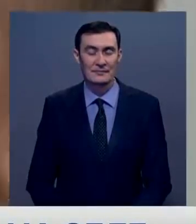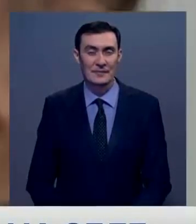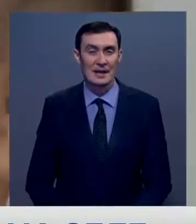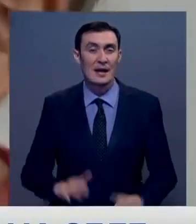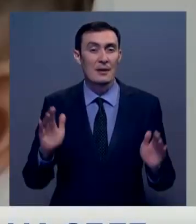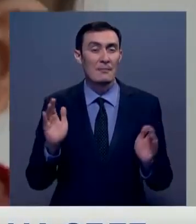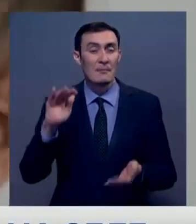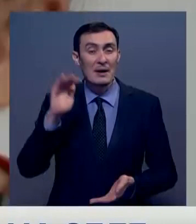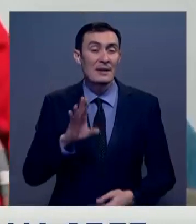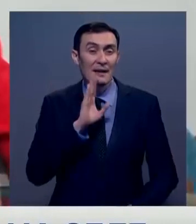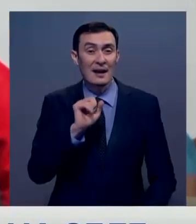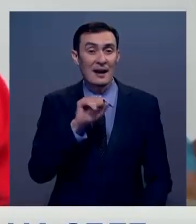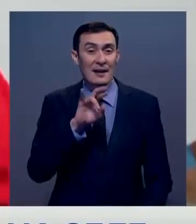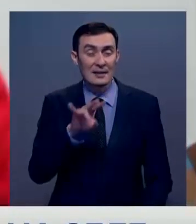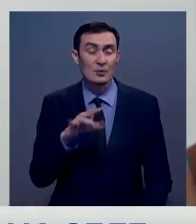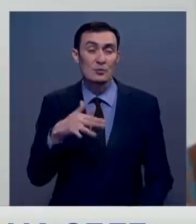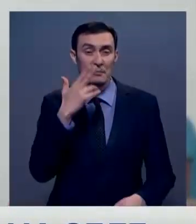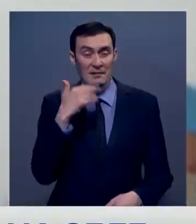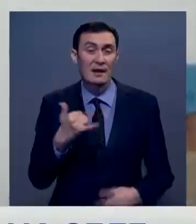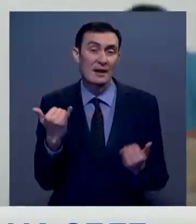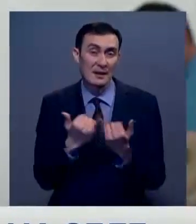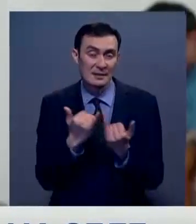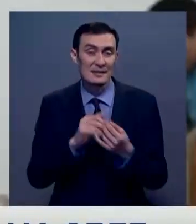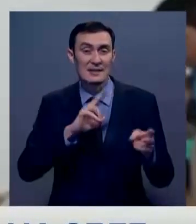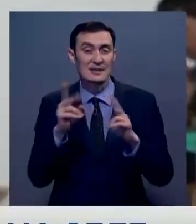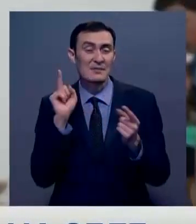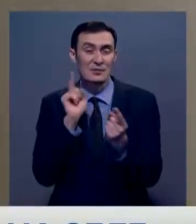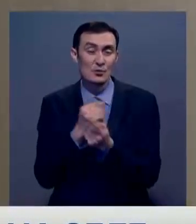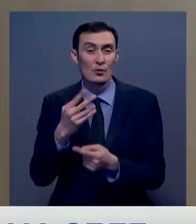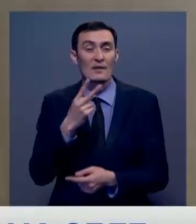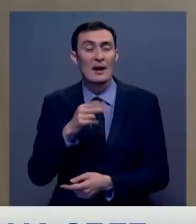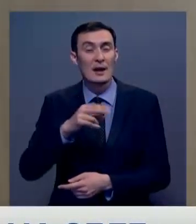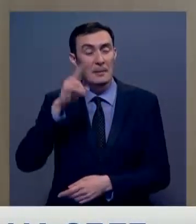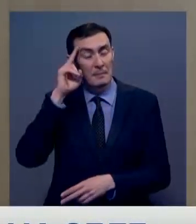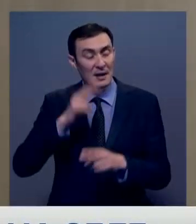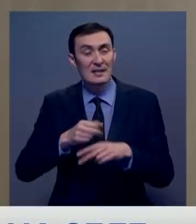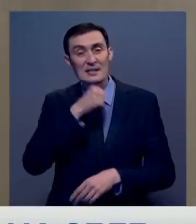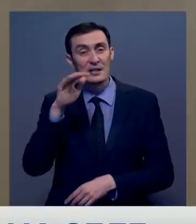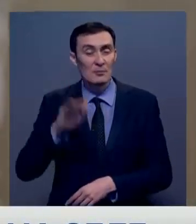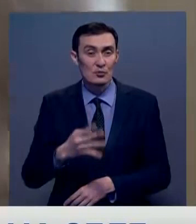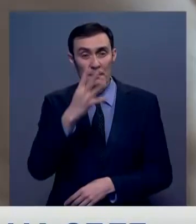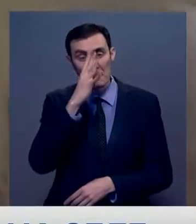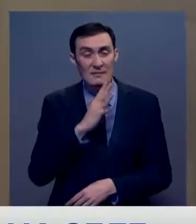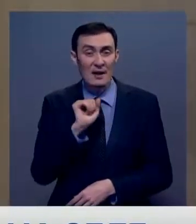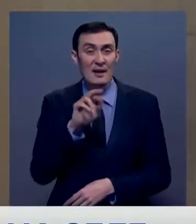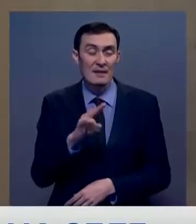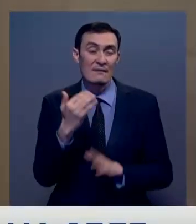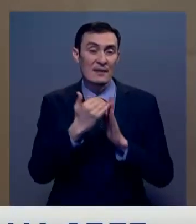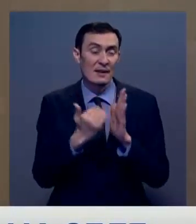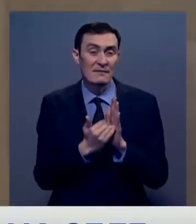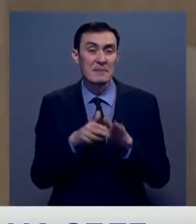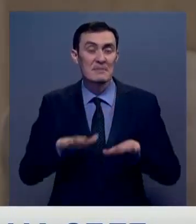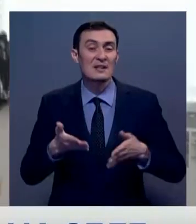Маленькая Аянат к новой обстановке уже привыкла. Гостей танцами встречают. У нее два брата, старший и младший. У 4-месячного Аяна в графе